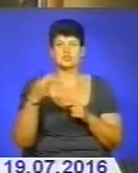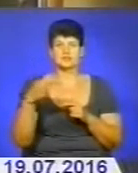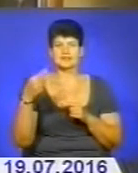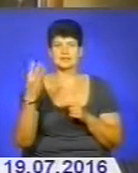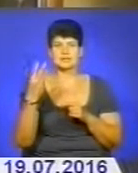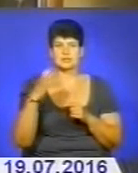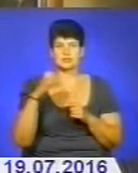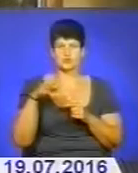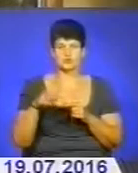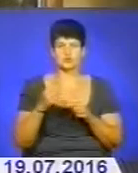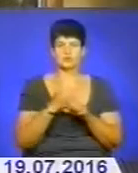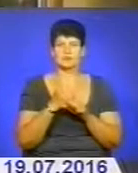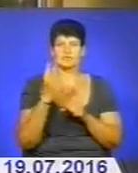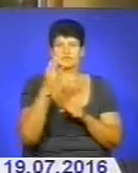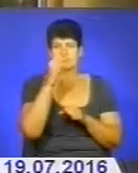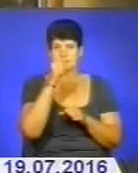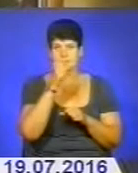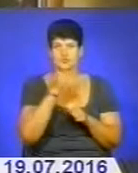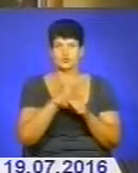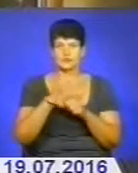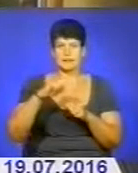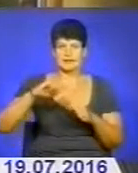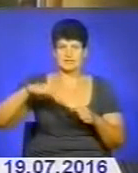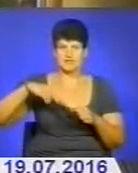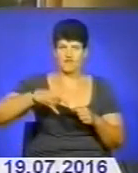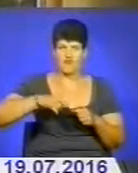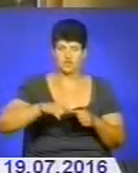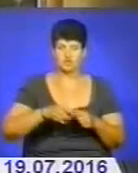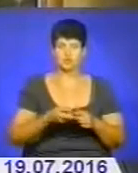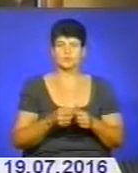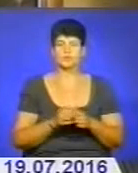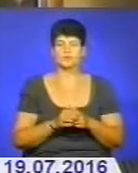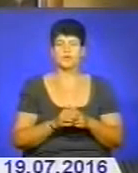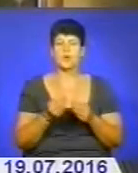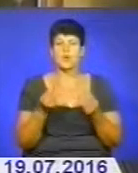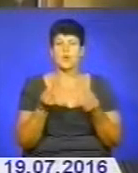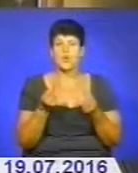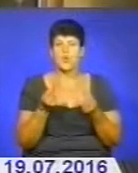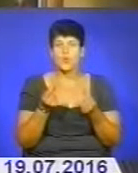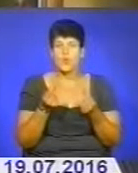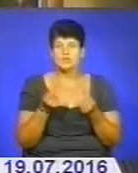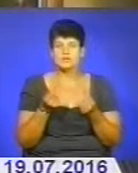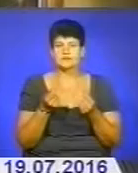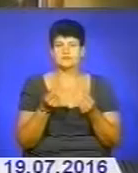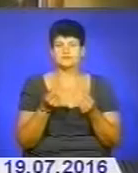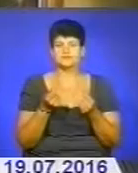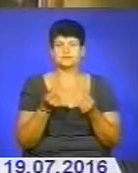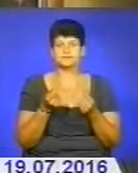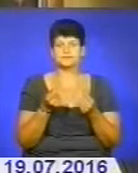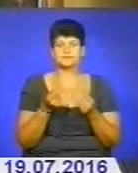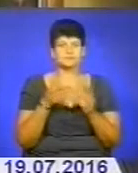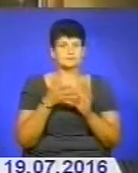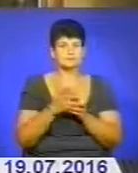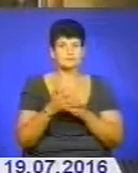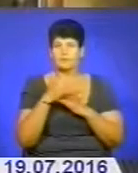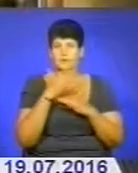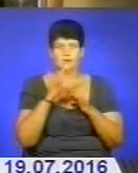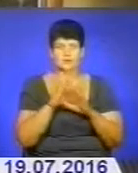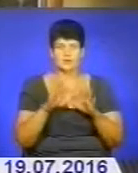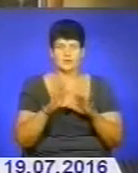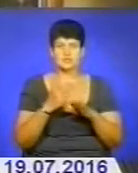3 місяці часу, пробили скважину. Коштів відносно пішло не дуже багато.